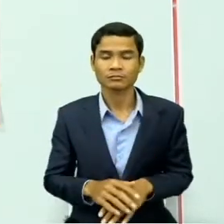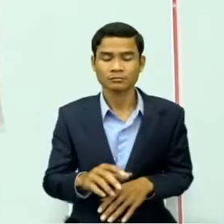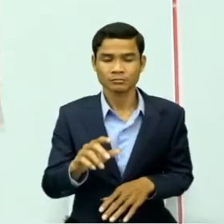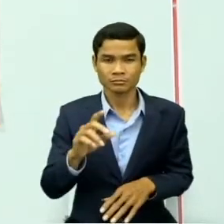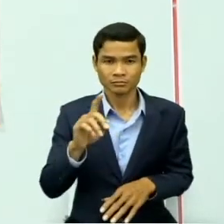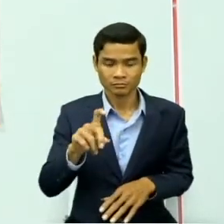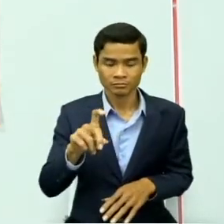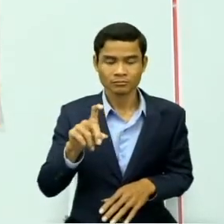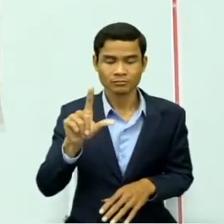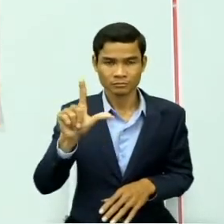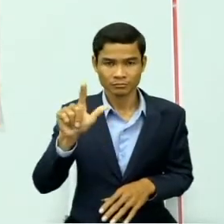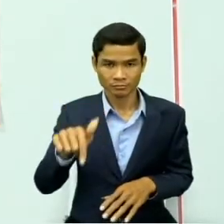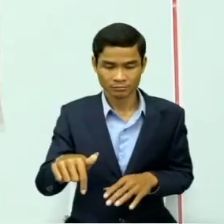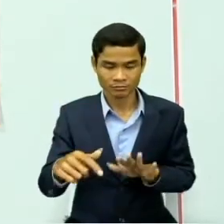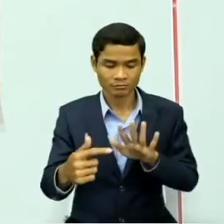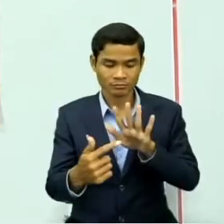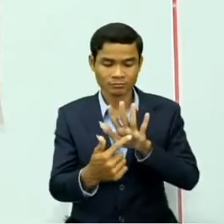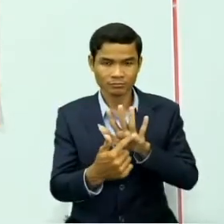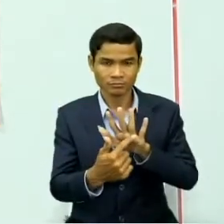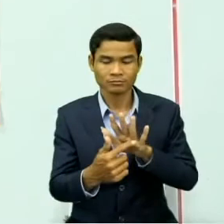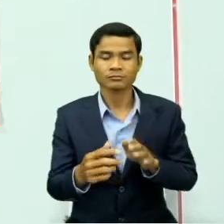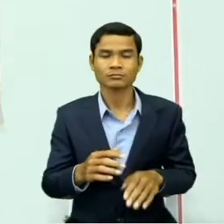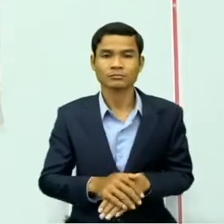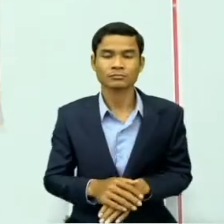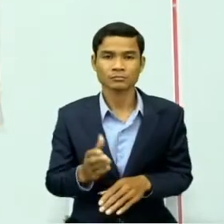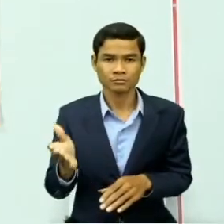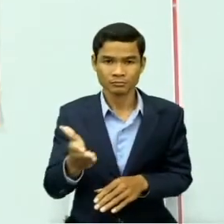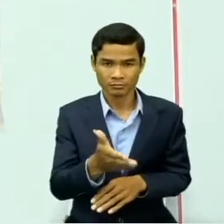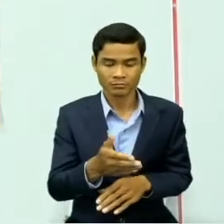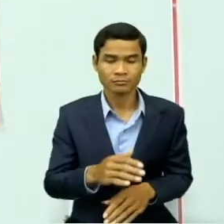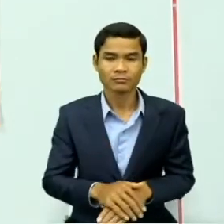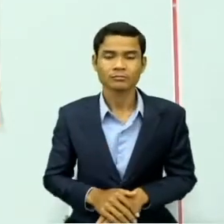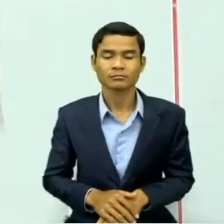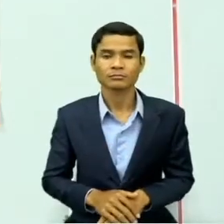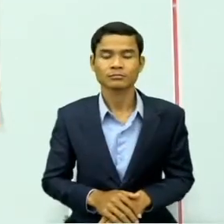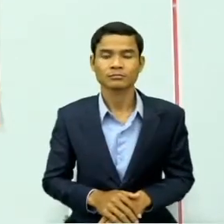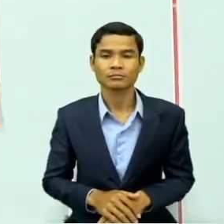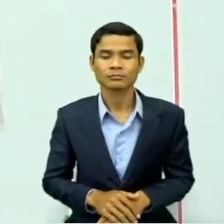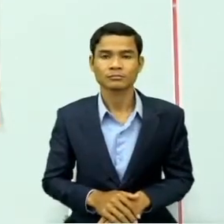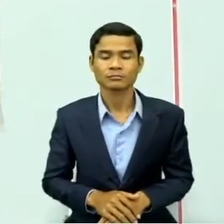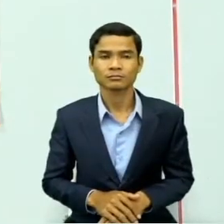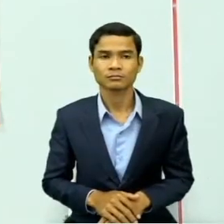Pchô ủa, pchùa. Chà, con.